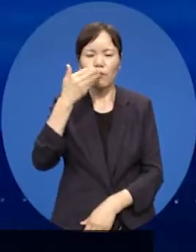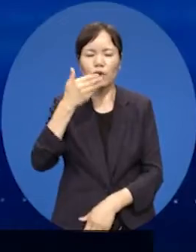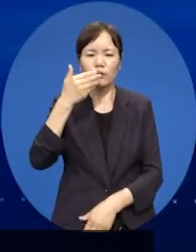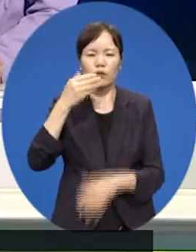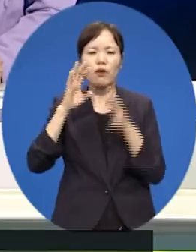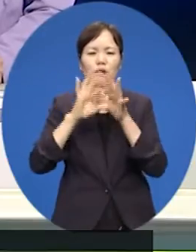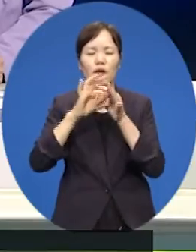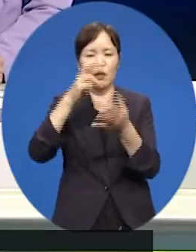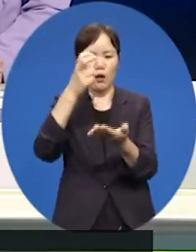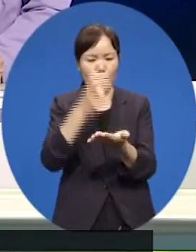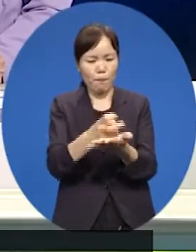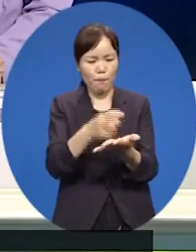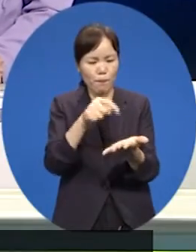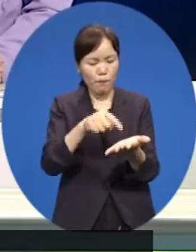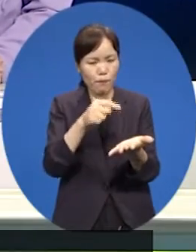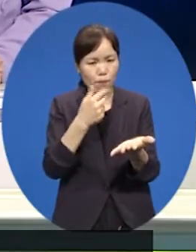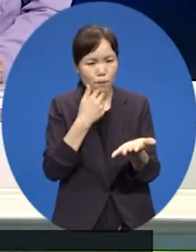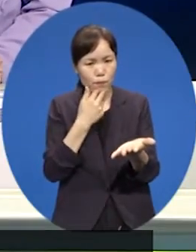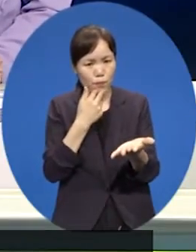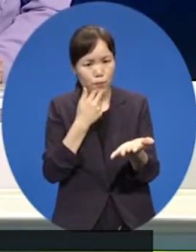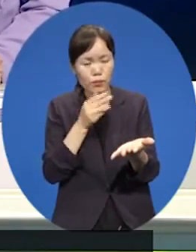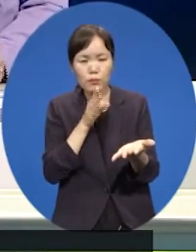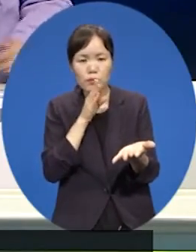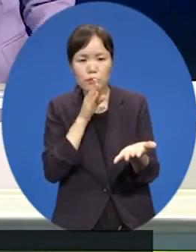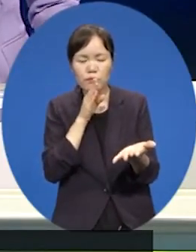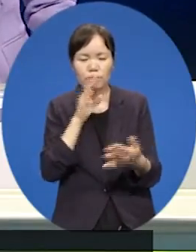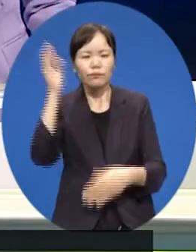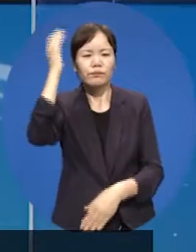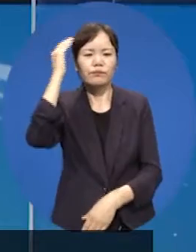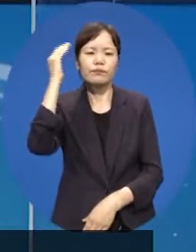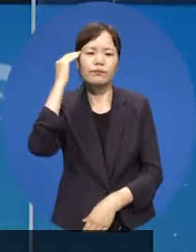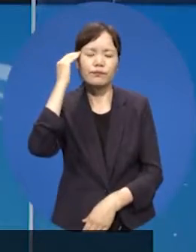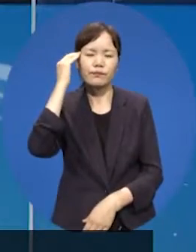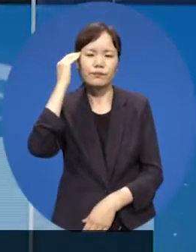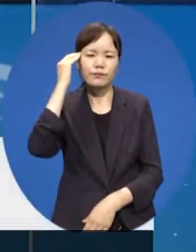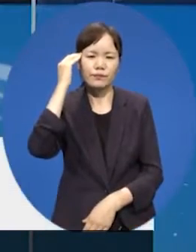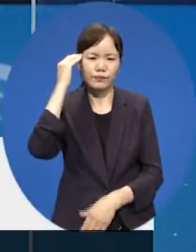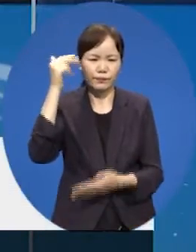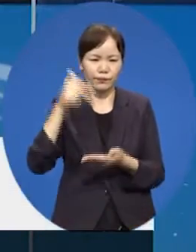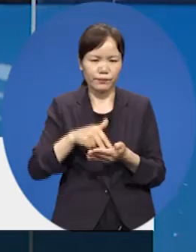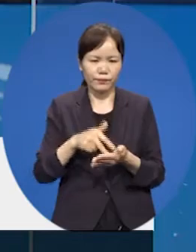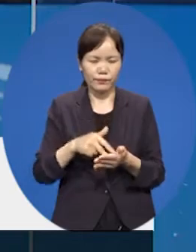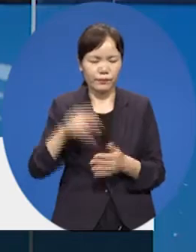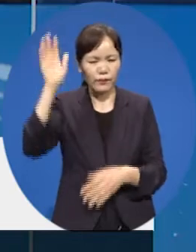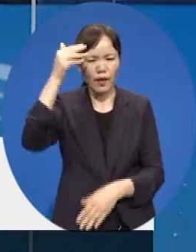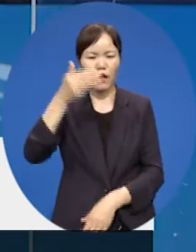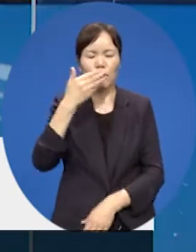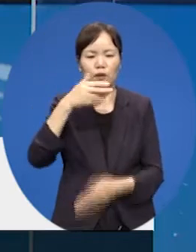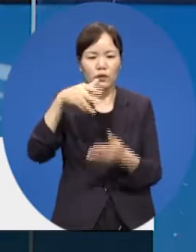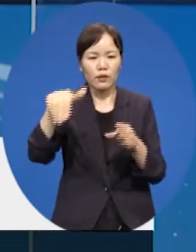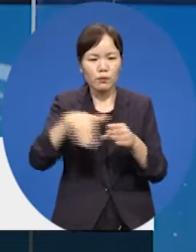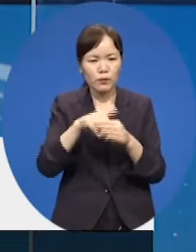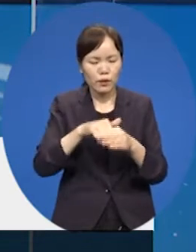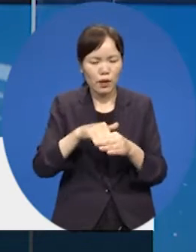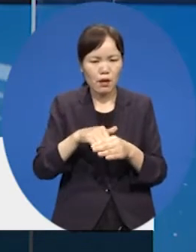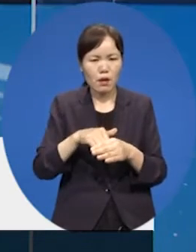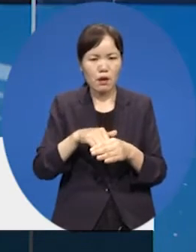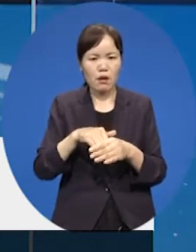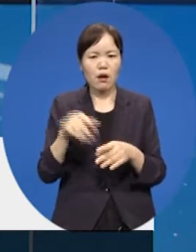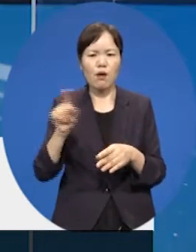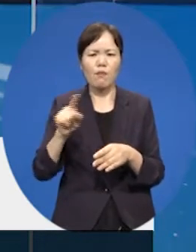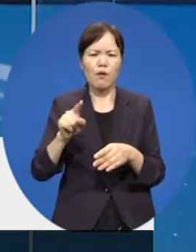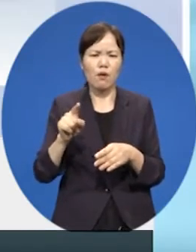관련되 어떤 법 조항이 있는 건 아닙니다 우리나라가 약간 그 개식용 문화가 법 왜서